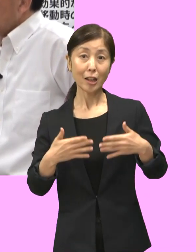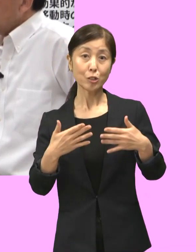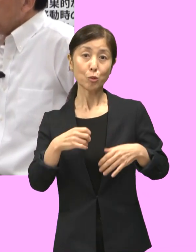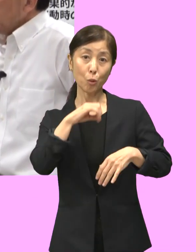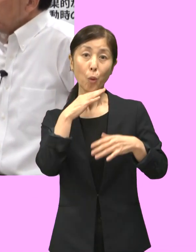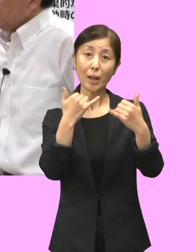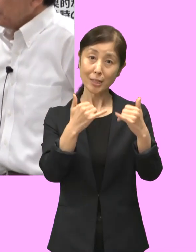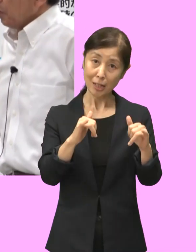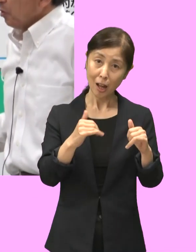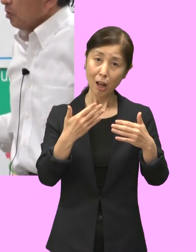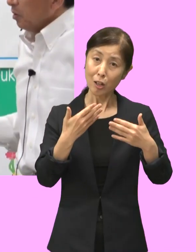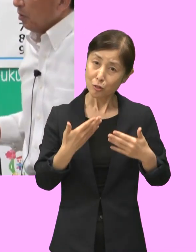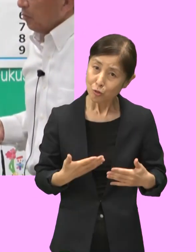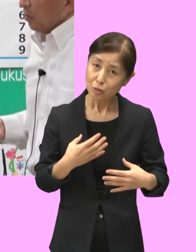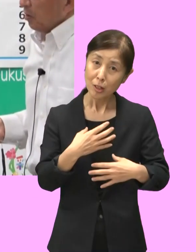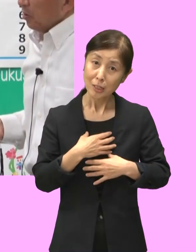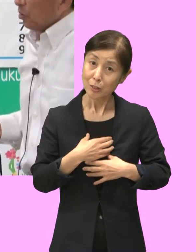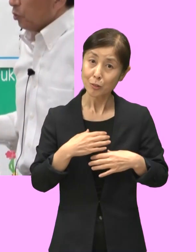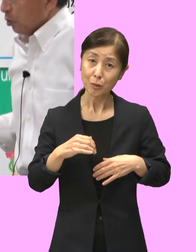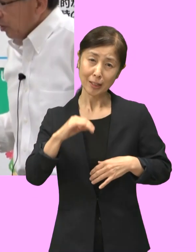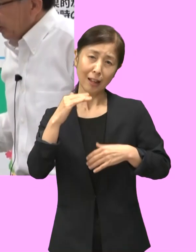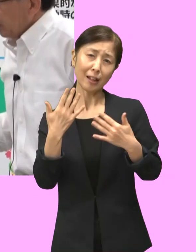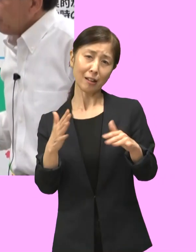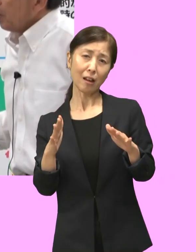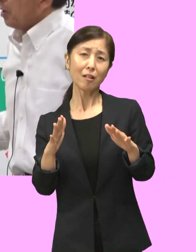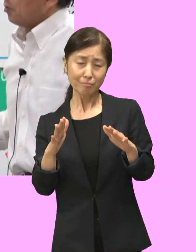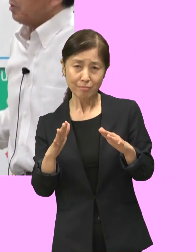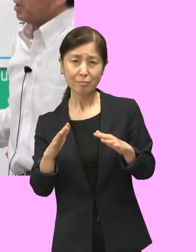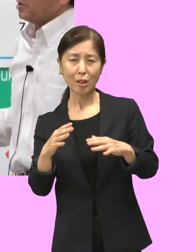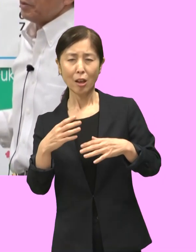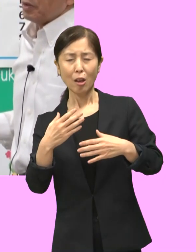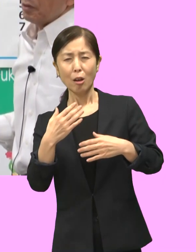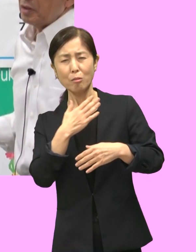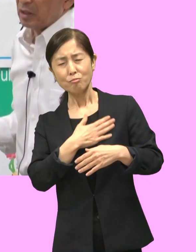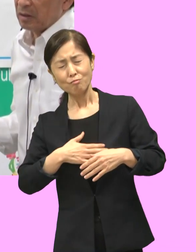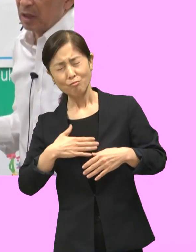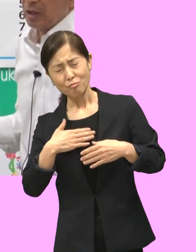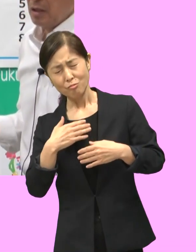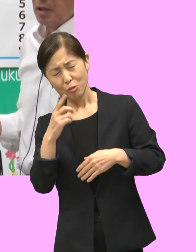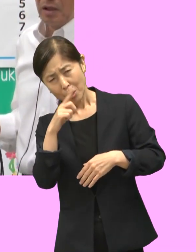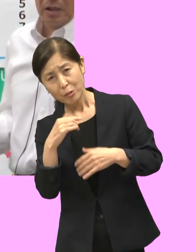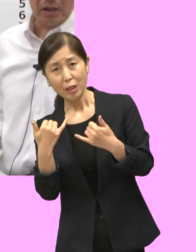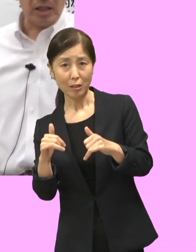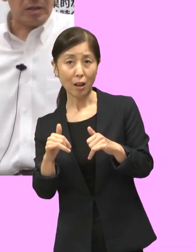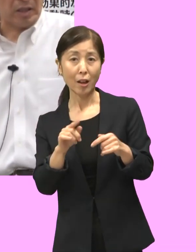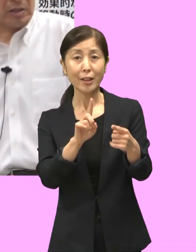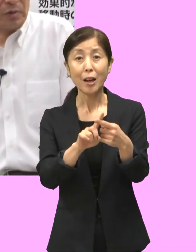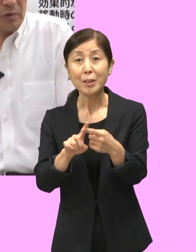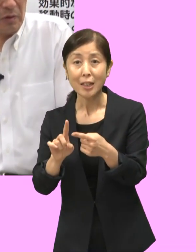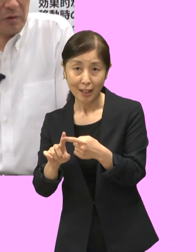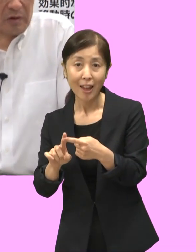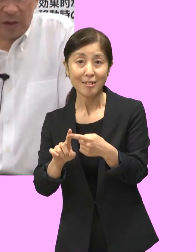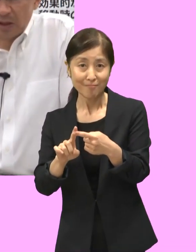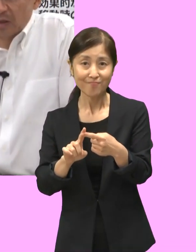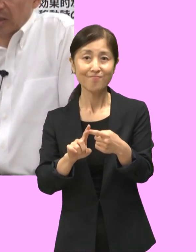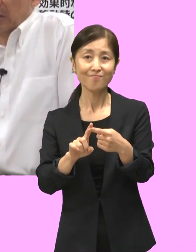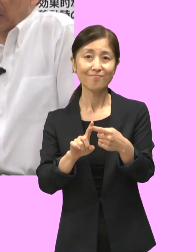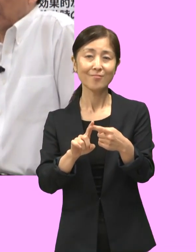あと症状の重い方、まあ、こういった区分に応じたですね、検査や医療を、